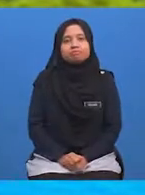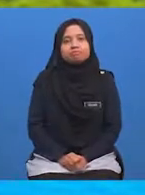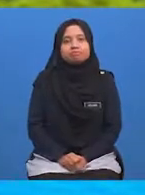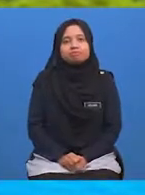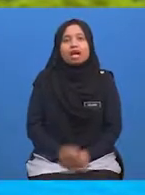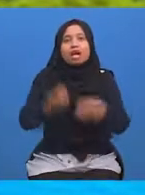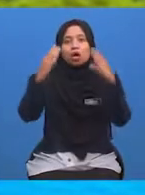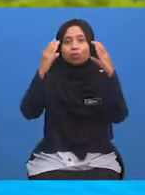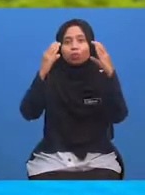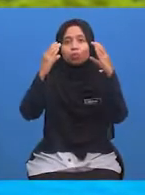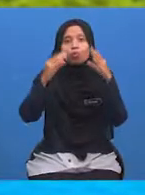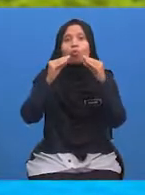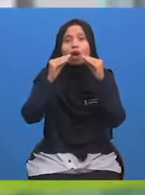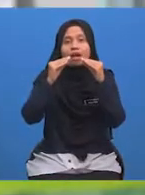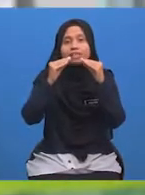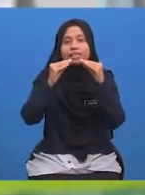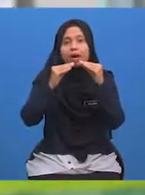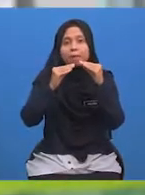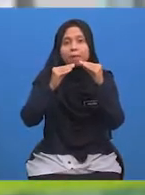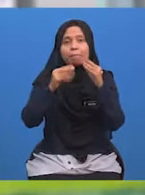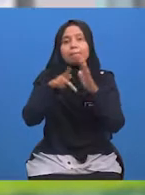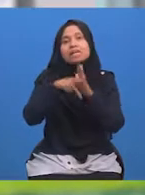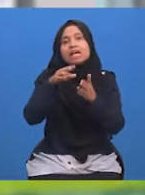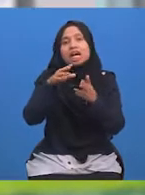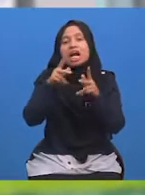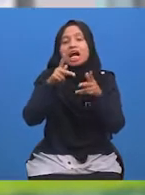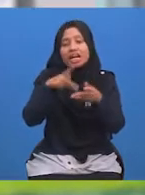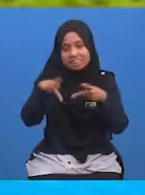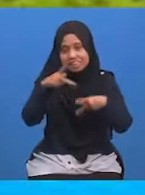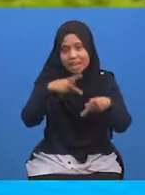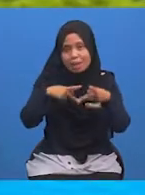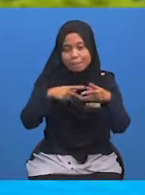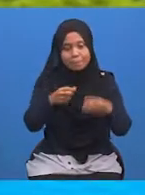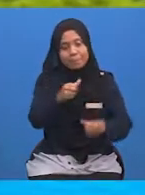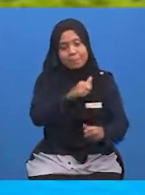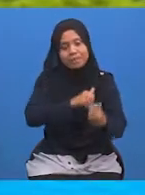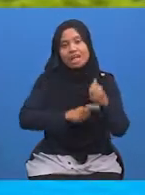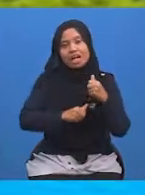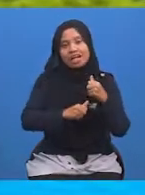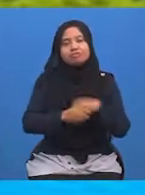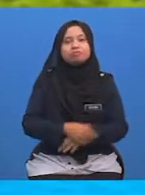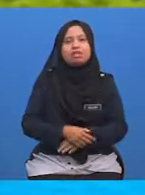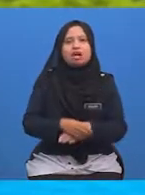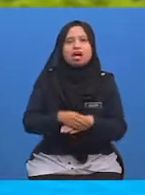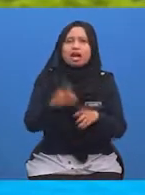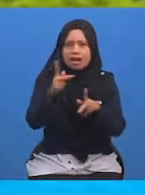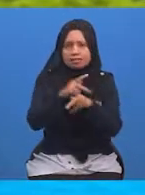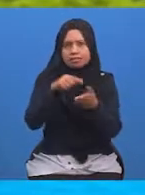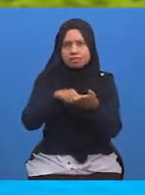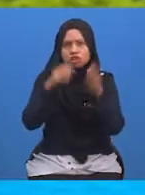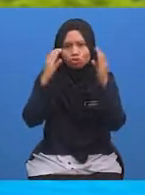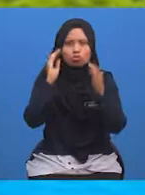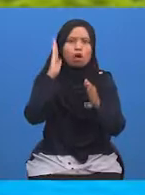Guru pengajian perniagaan anda pada episod kali ini. Pada episod kali ini, Cikgu